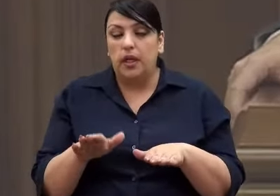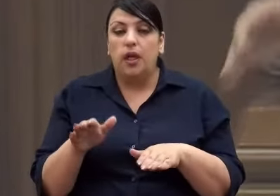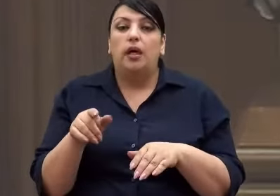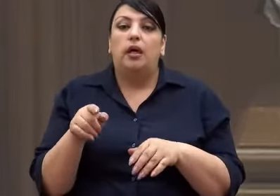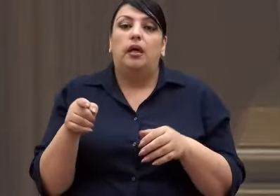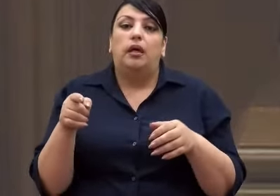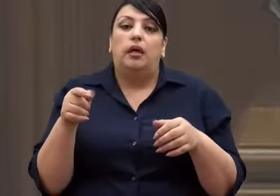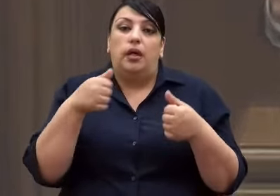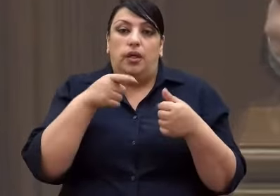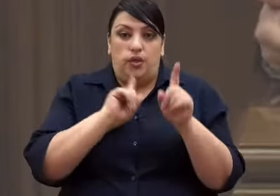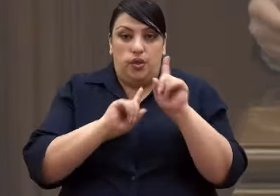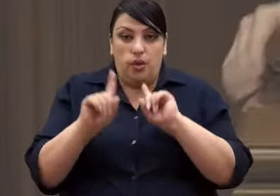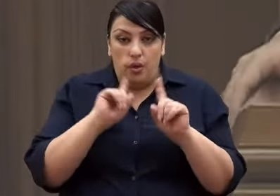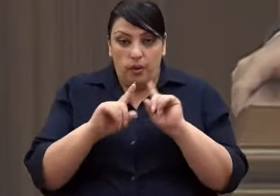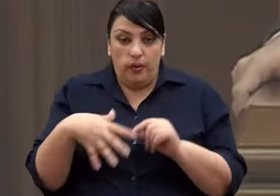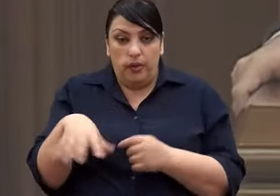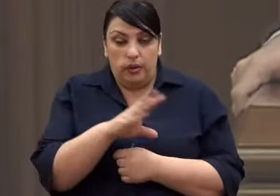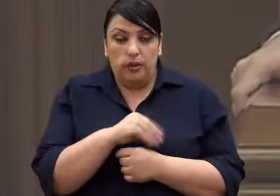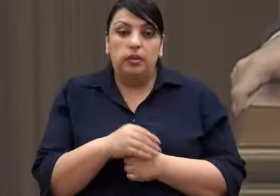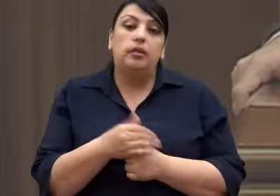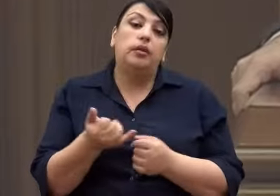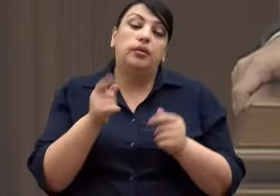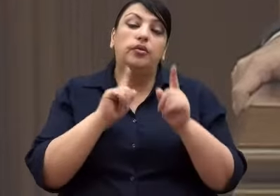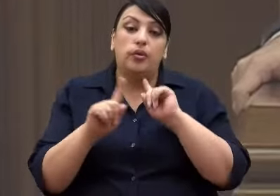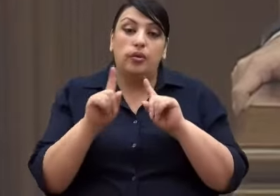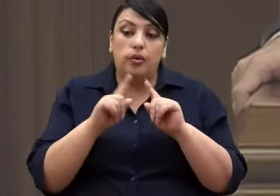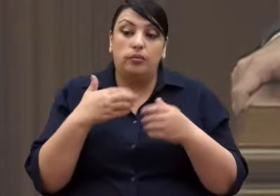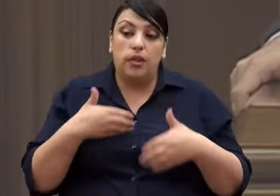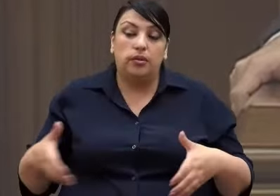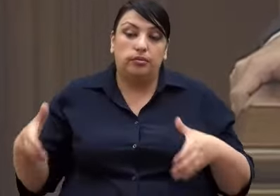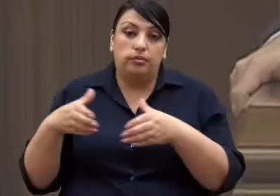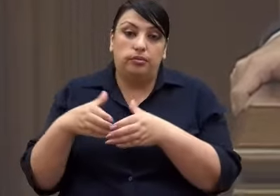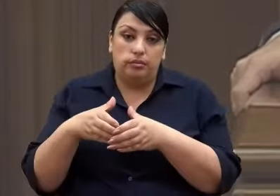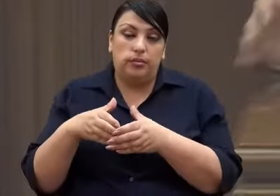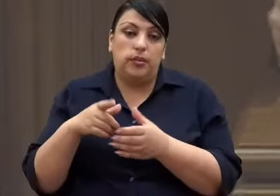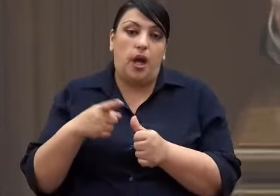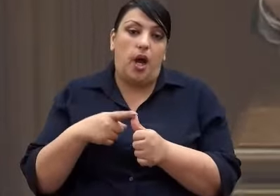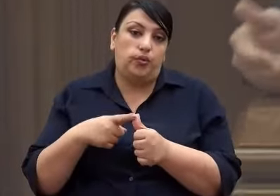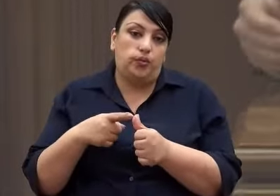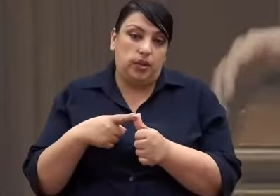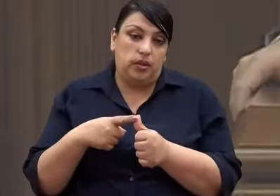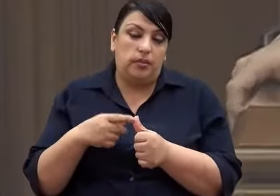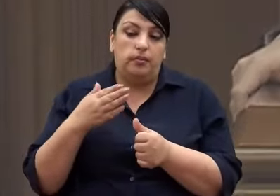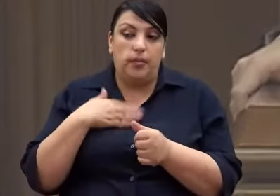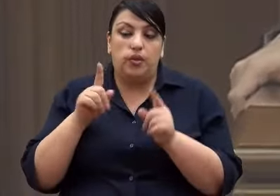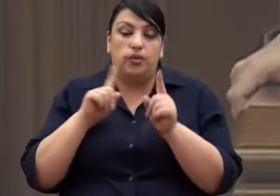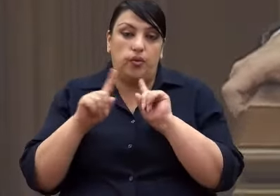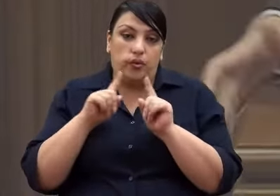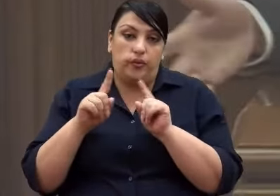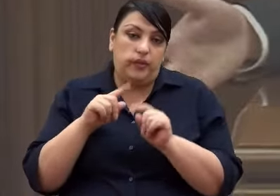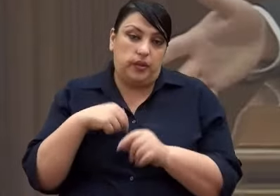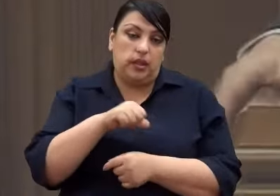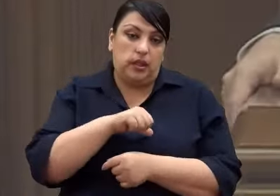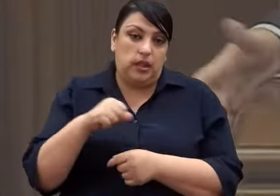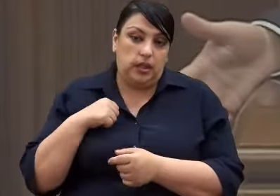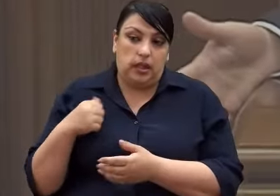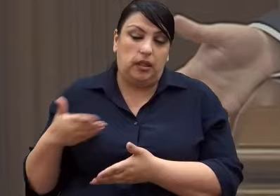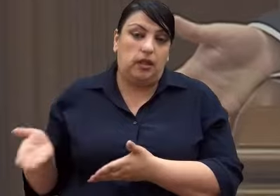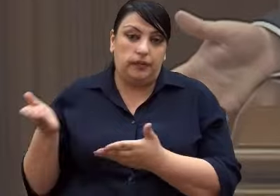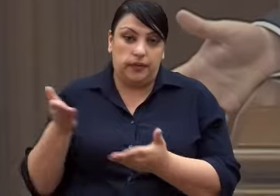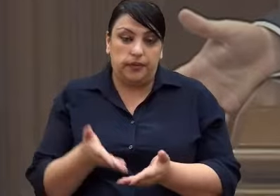լսումները մեր հանձնաժողովի անունից կամ մեր հանձնաժողովի կողմից։